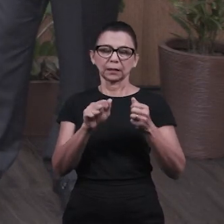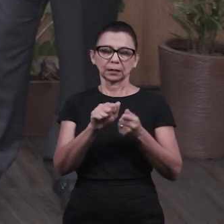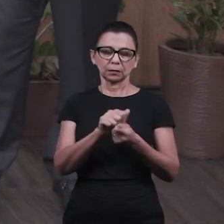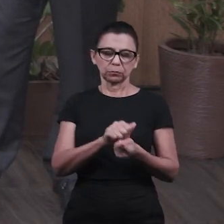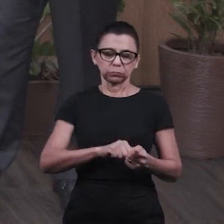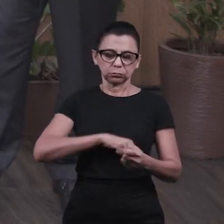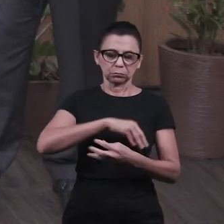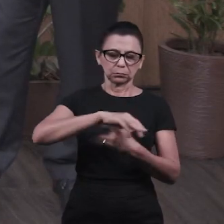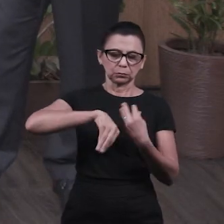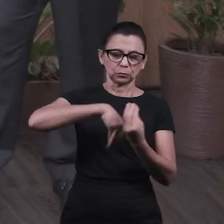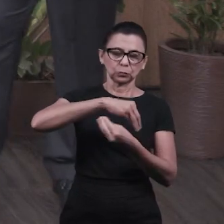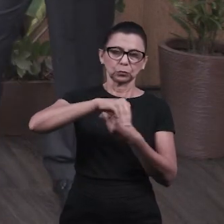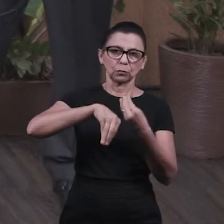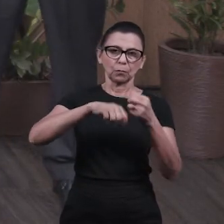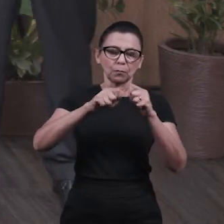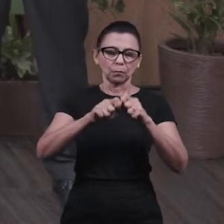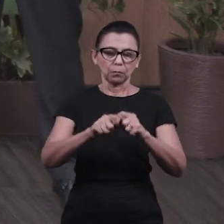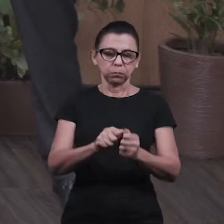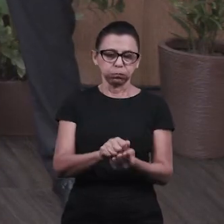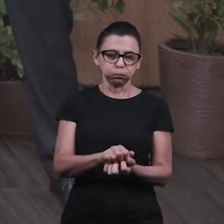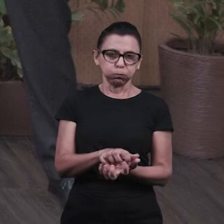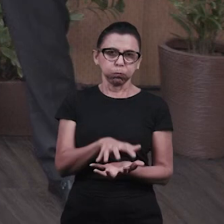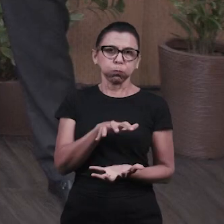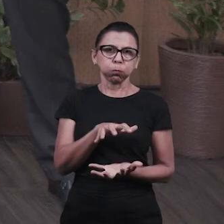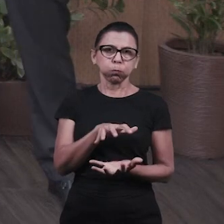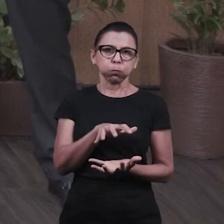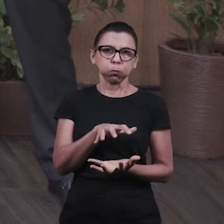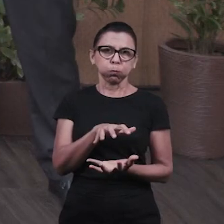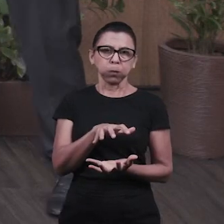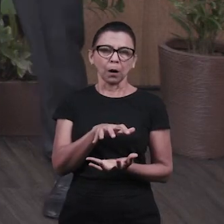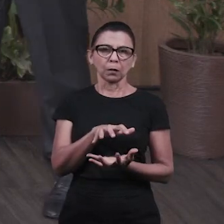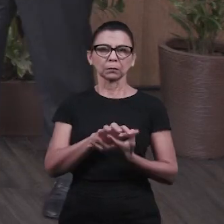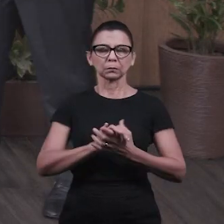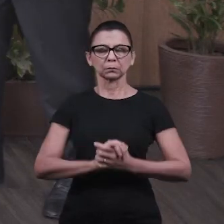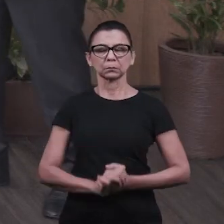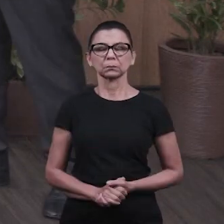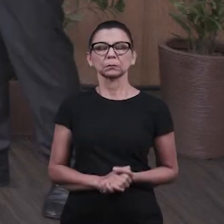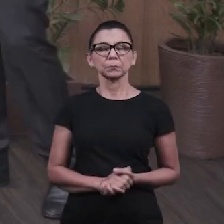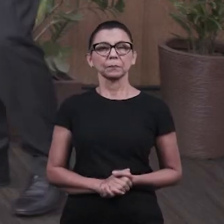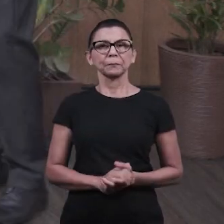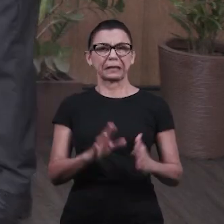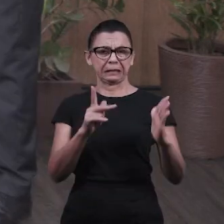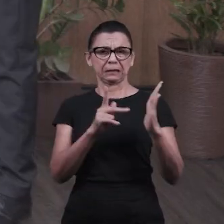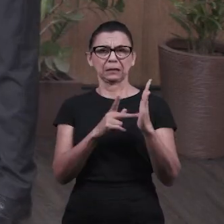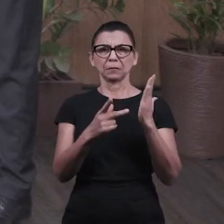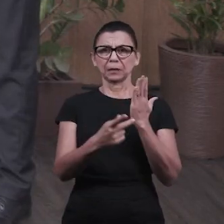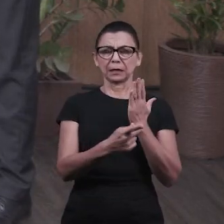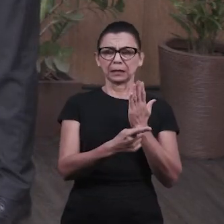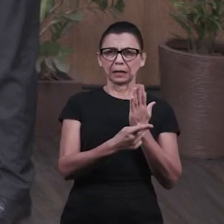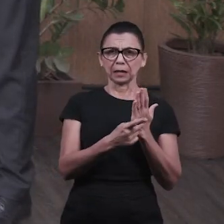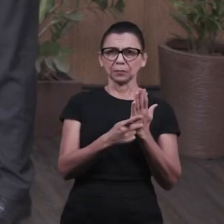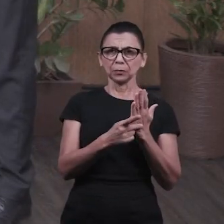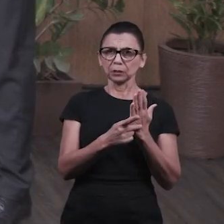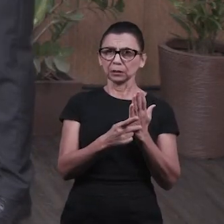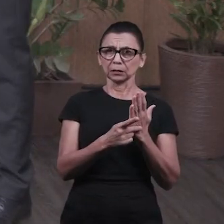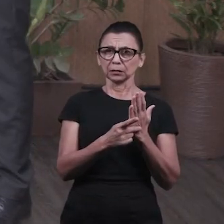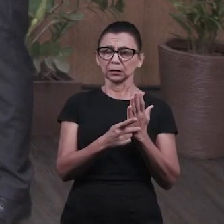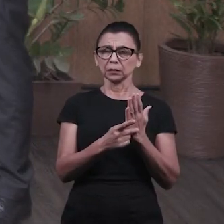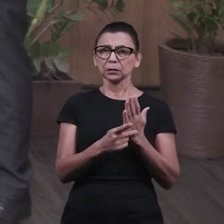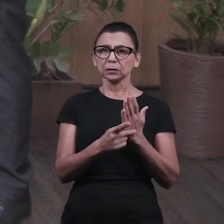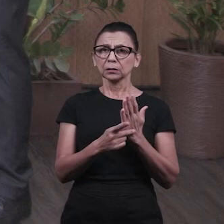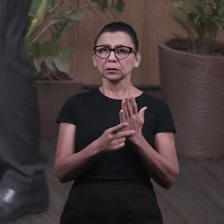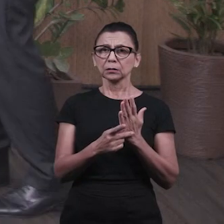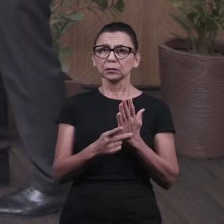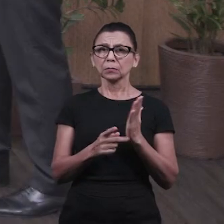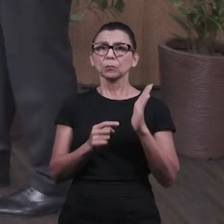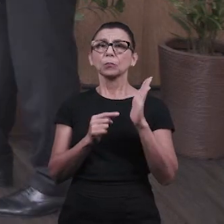gonflé. Observez que dans la parabole, tout était déjà prêt pour